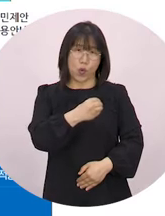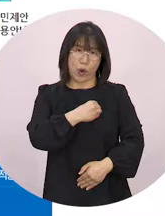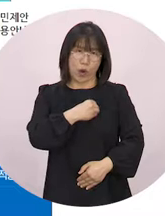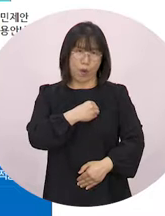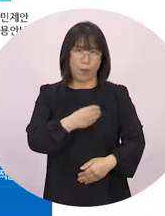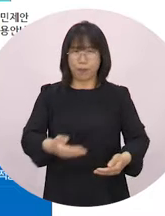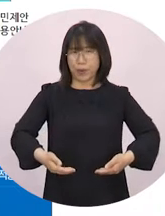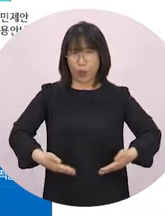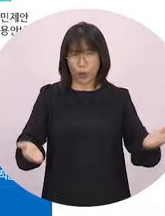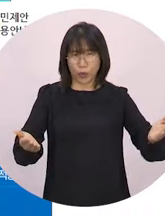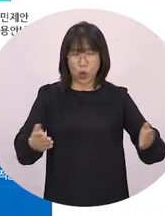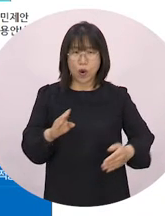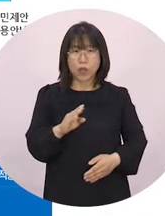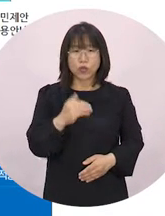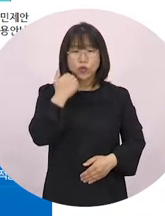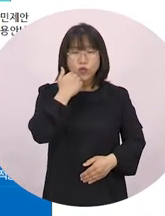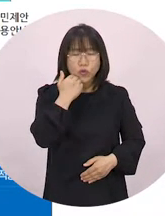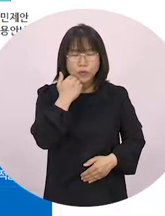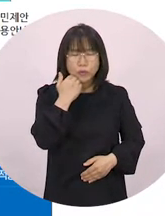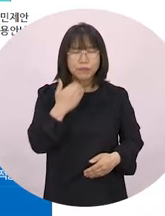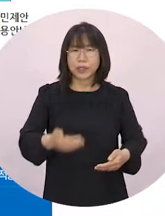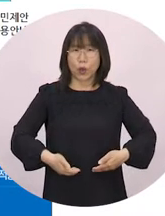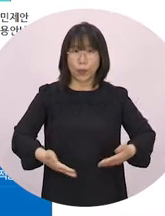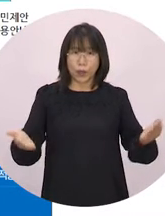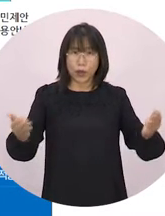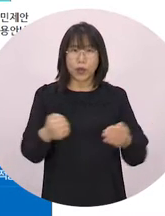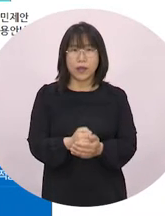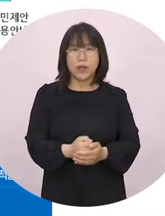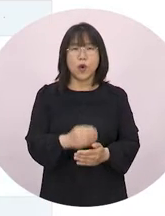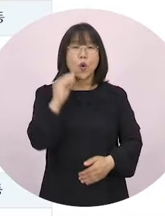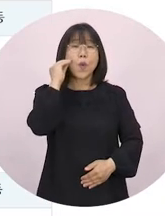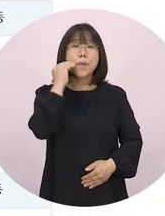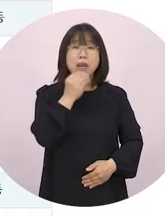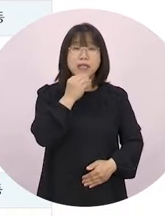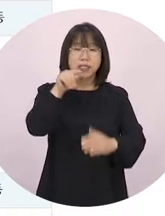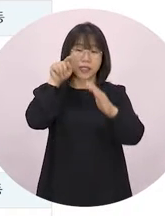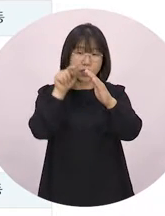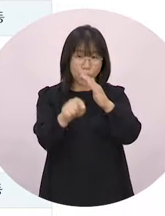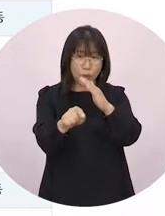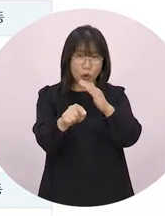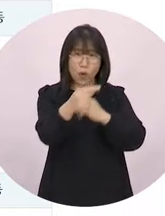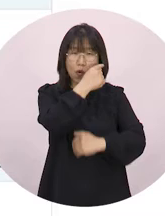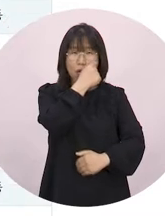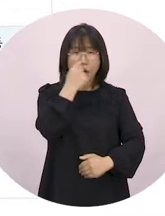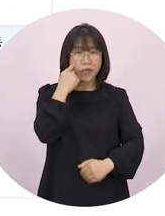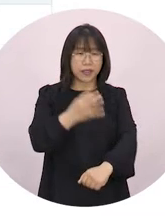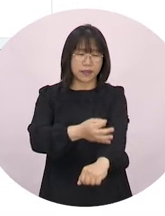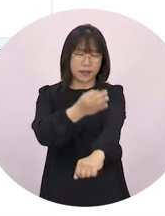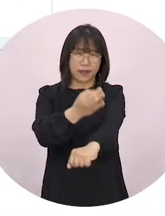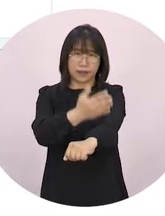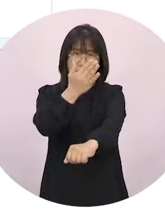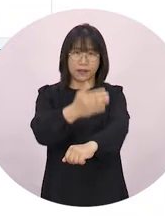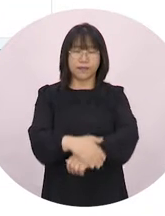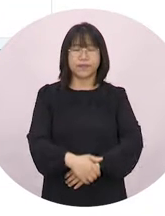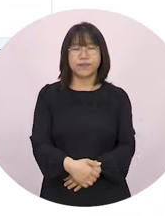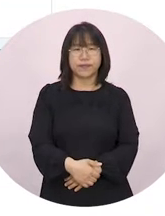회원 가입, 본인 인증 등 복잡한 절차 없이 해당 페이지 접속만으로도 편리하게 확인할 수